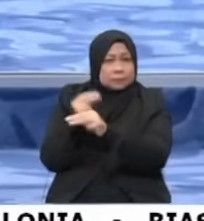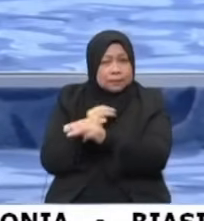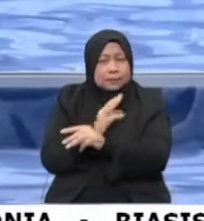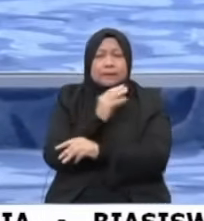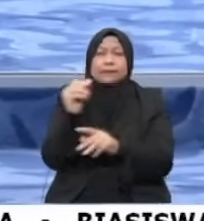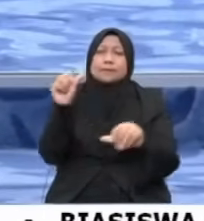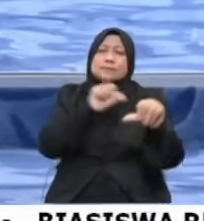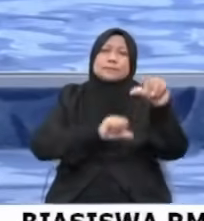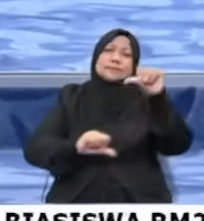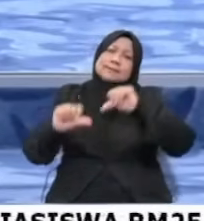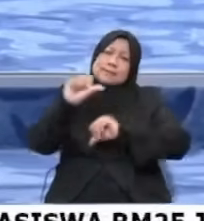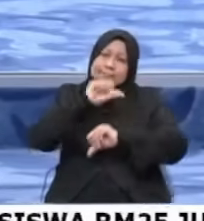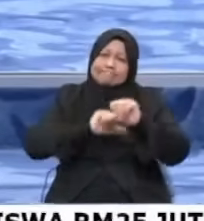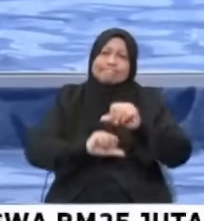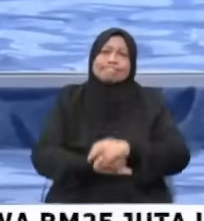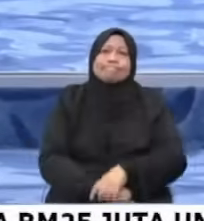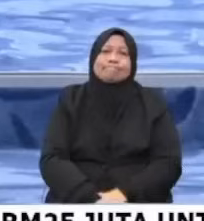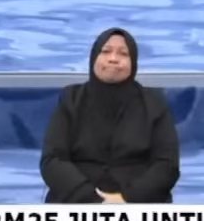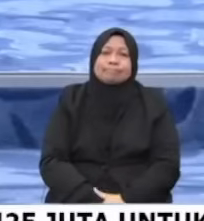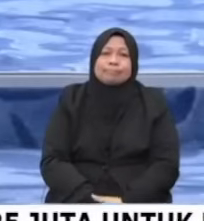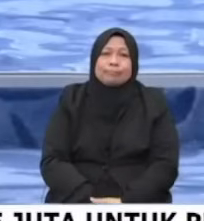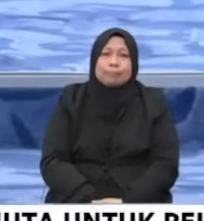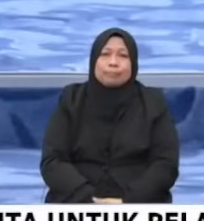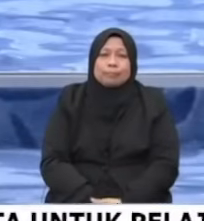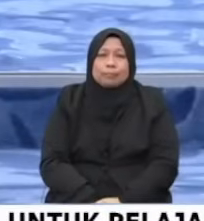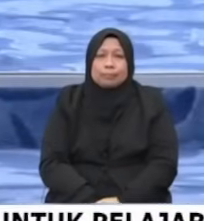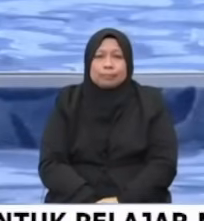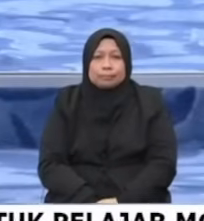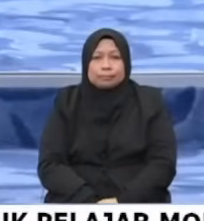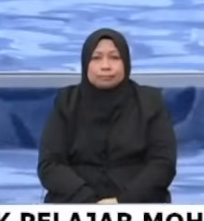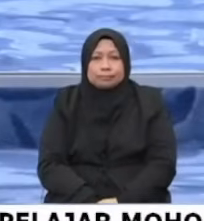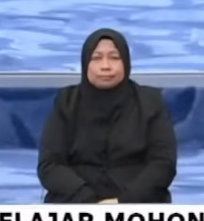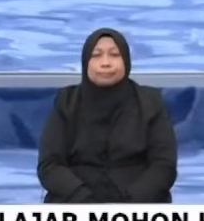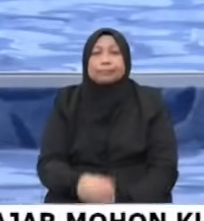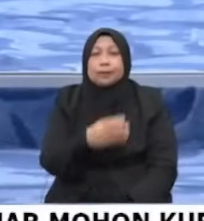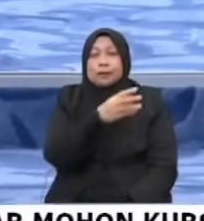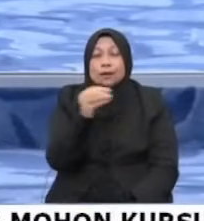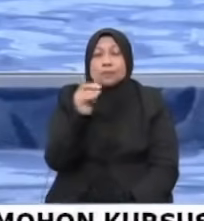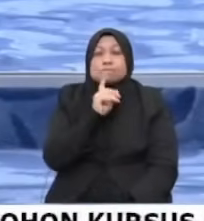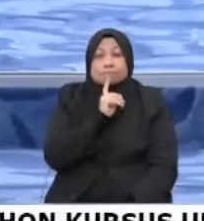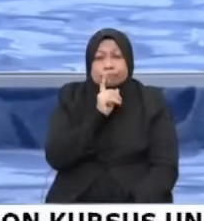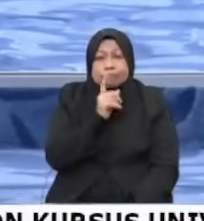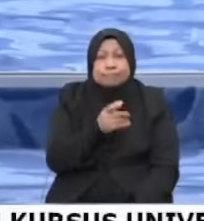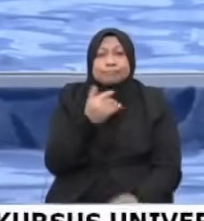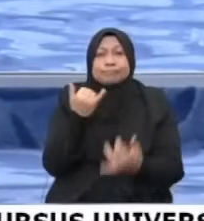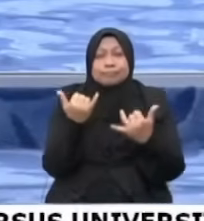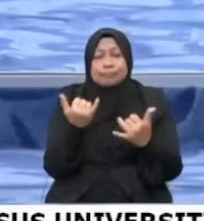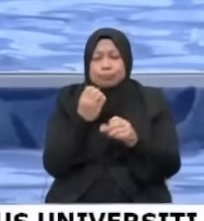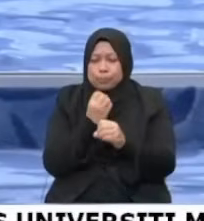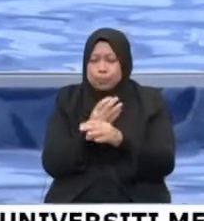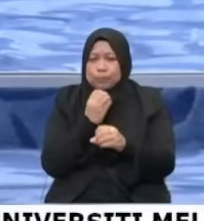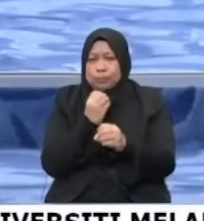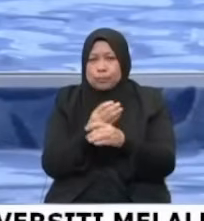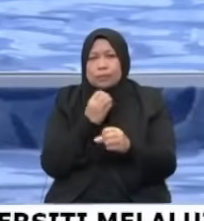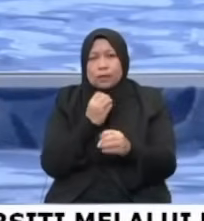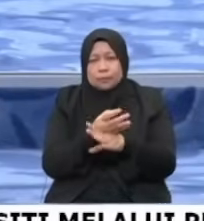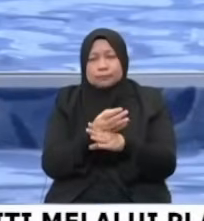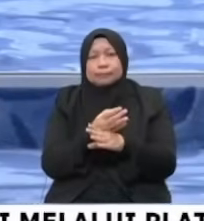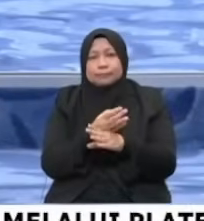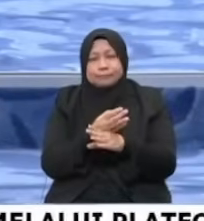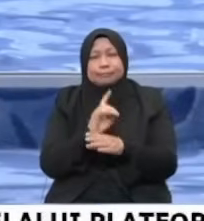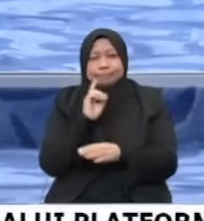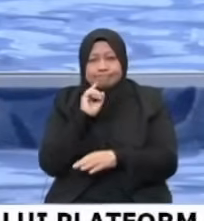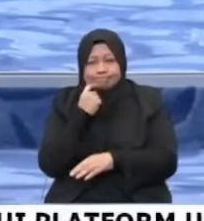dan sains dan ini yang diusahakan secara lebih